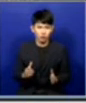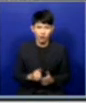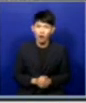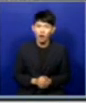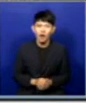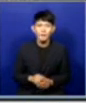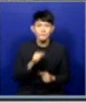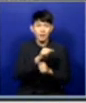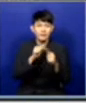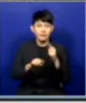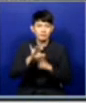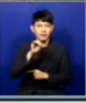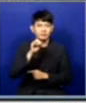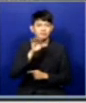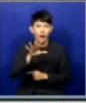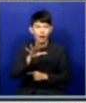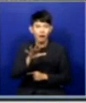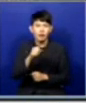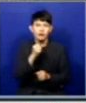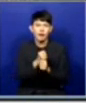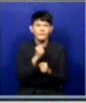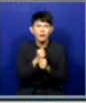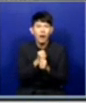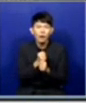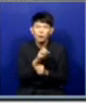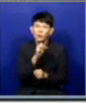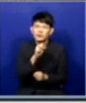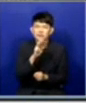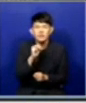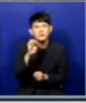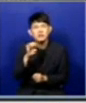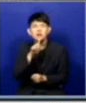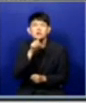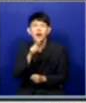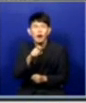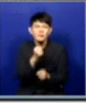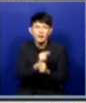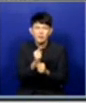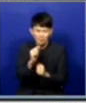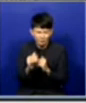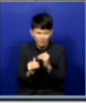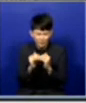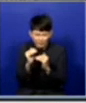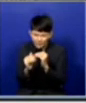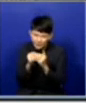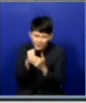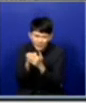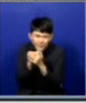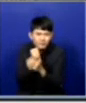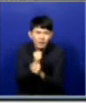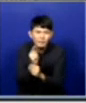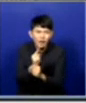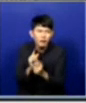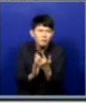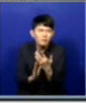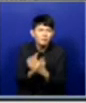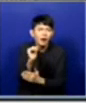ประเทศจะขับเคลื่อนกันอย่างไรถึงจะไปถึงฝั่งฝันค่ะ